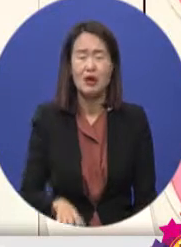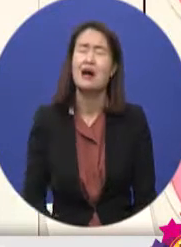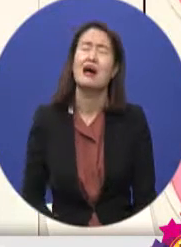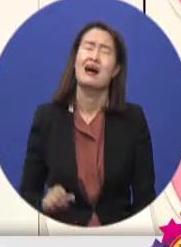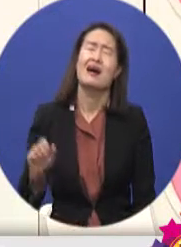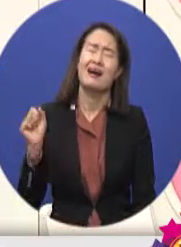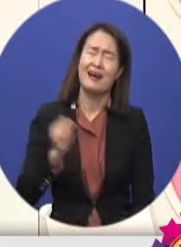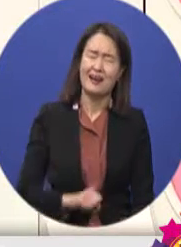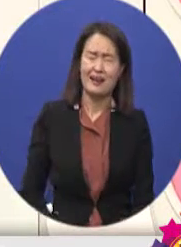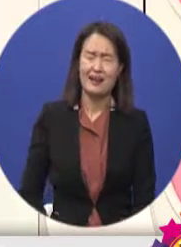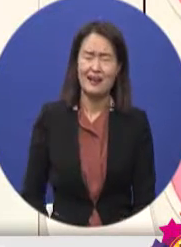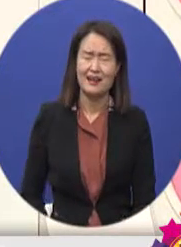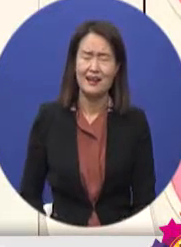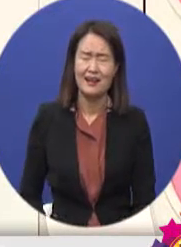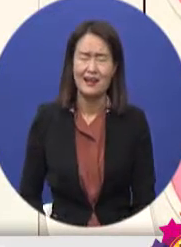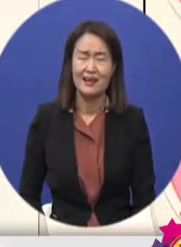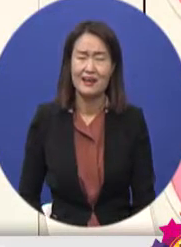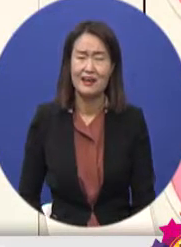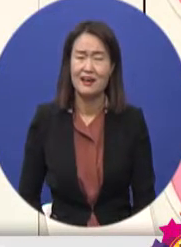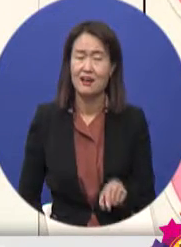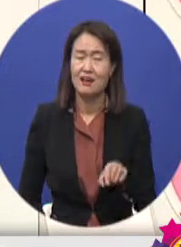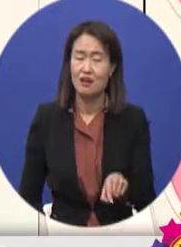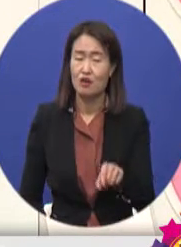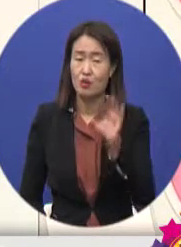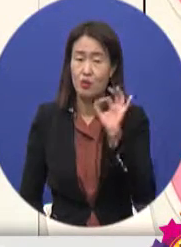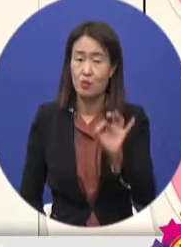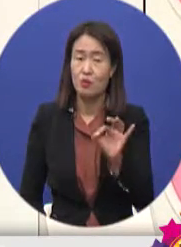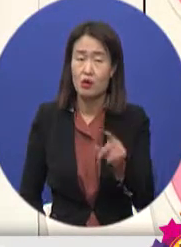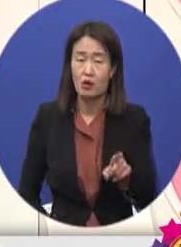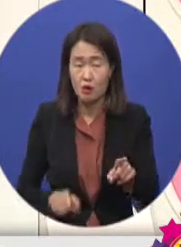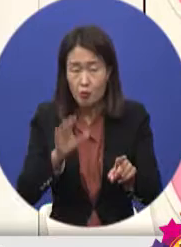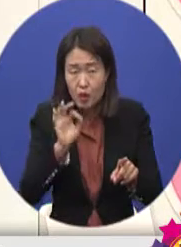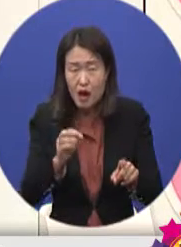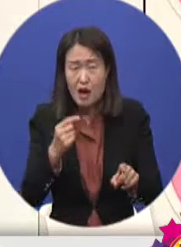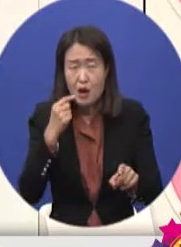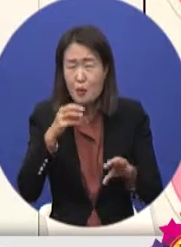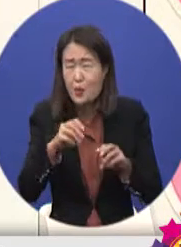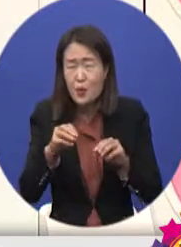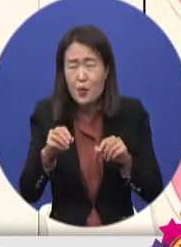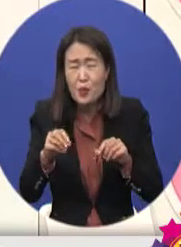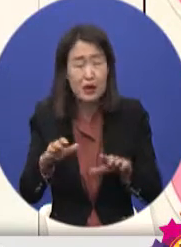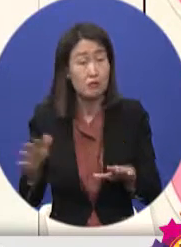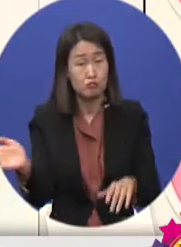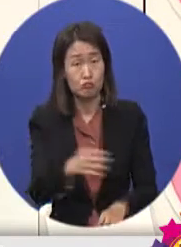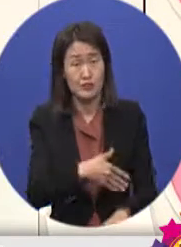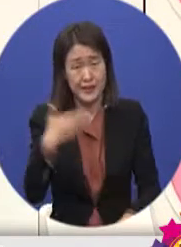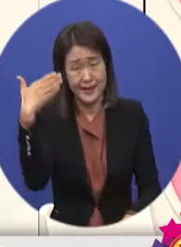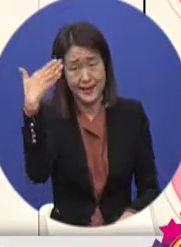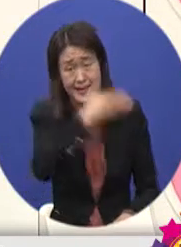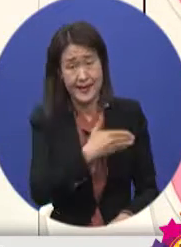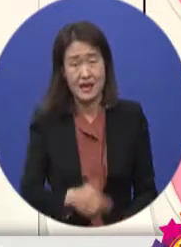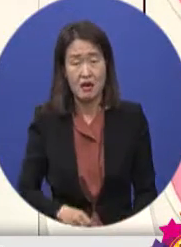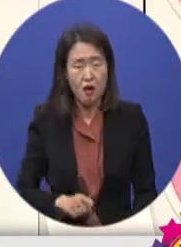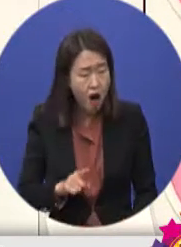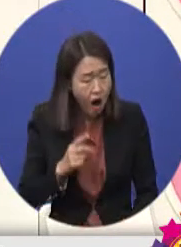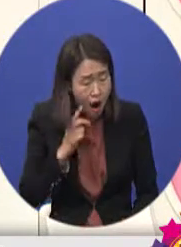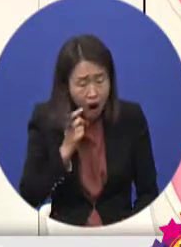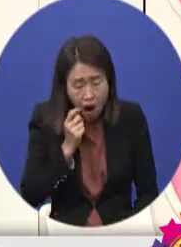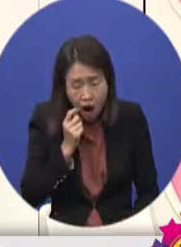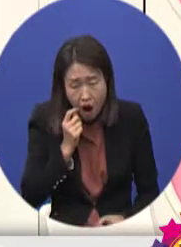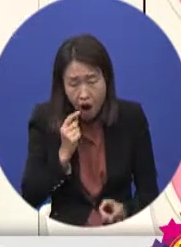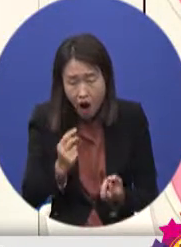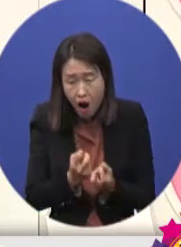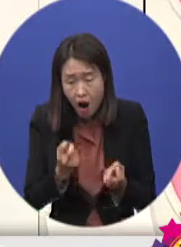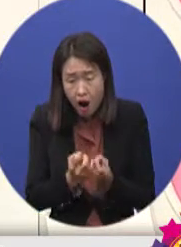그래서 요즘에는 예전에는요 그 미역에 보면 지분거리고 모래 같은 게 있었는데 아 지금은 없어요. 그런 예, 그래서 예. 어떻게 이걸 아,